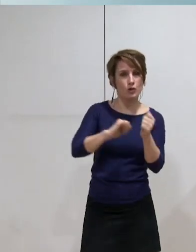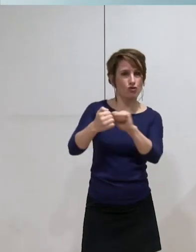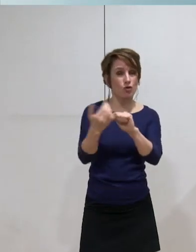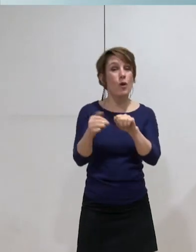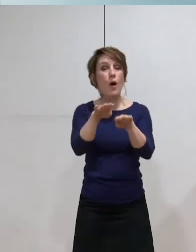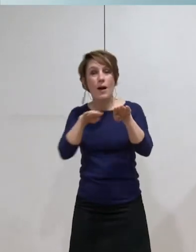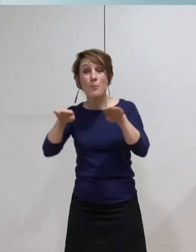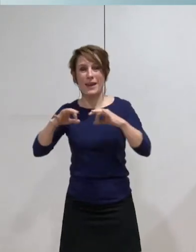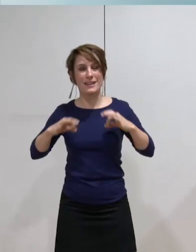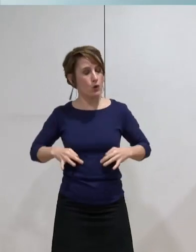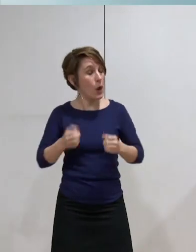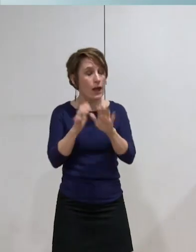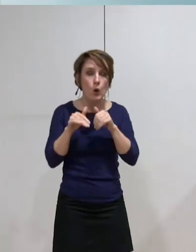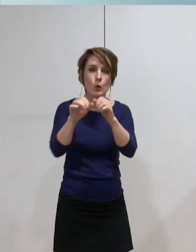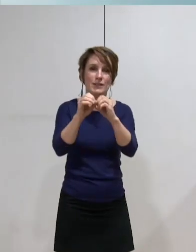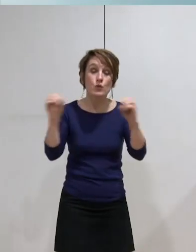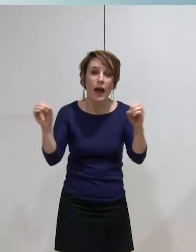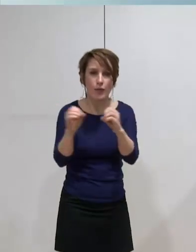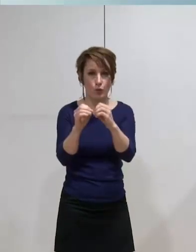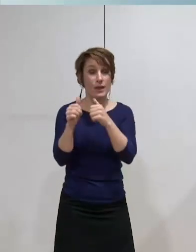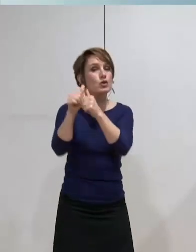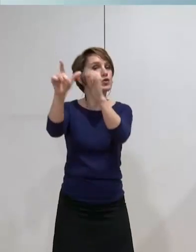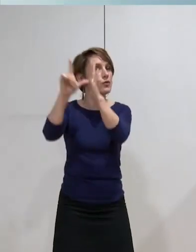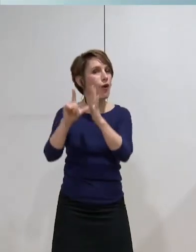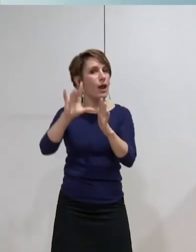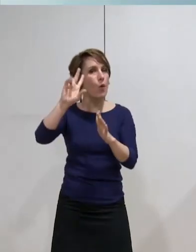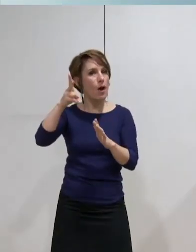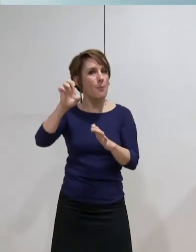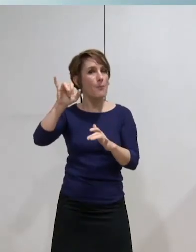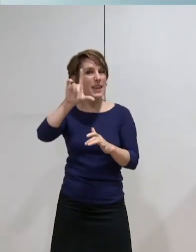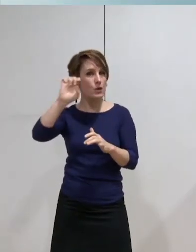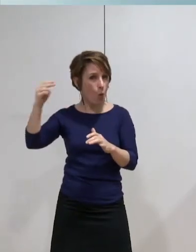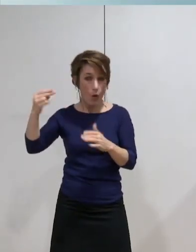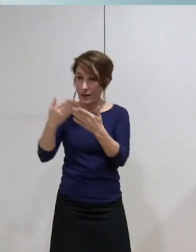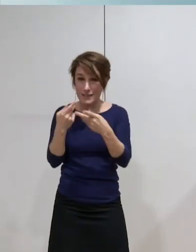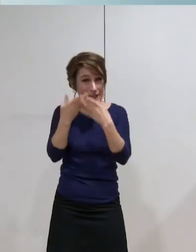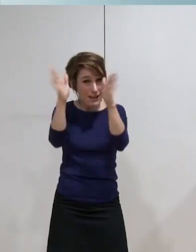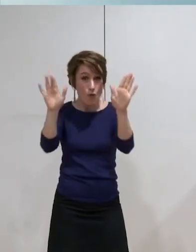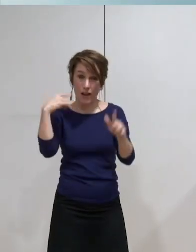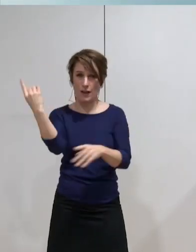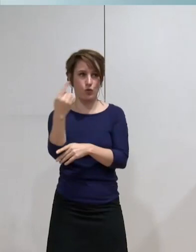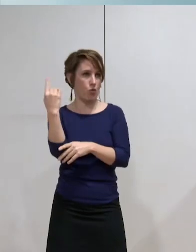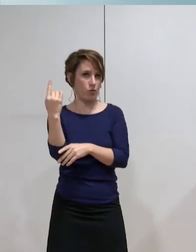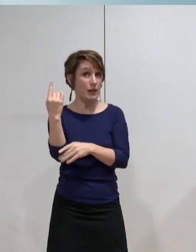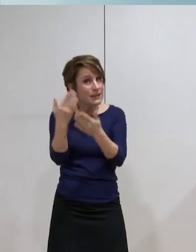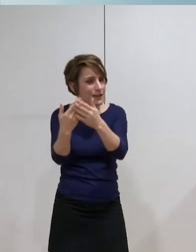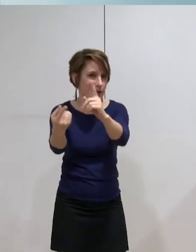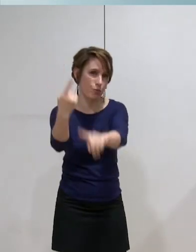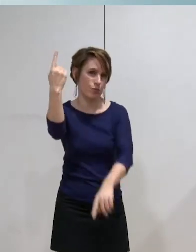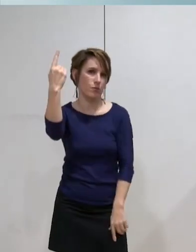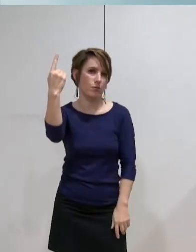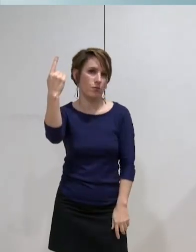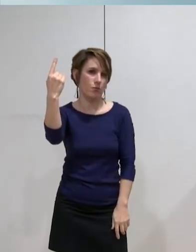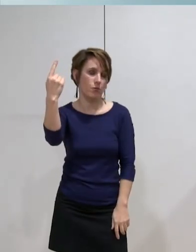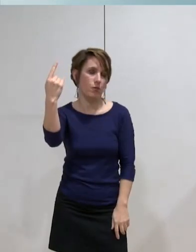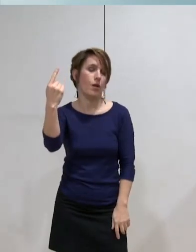sera toujours gratuit sur les 3 heures de la loi payon et elle sera ouvert à tout le monde et donc c'est important et donc j'en profite pour dire que on